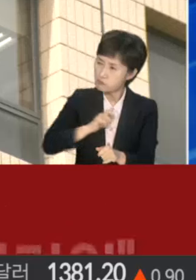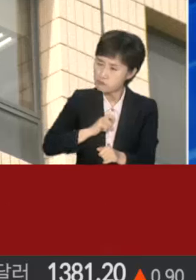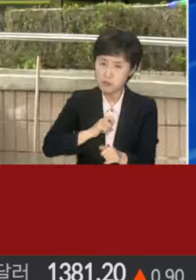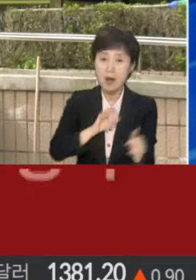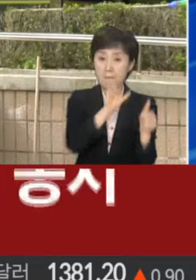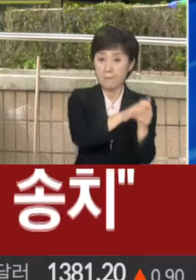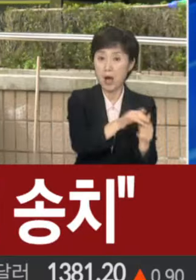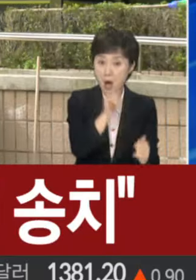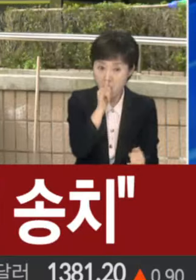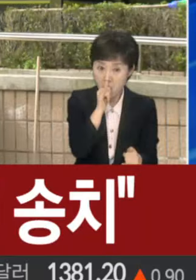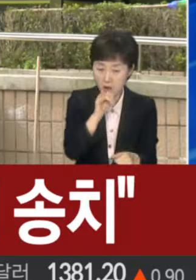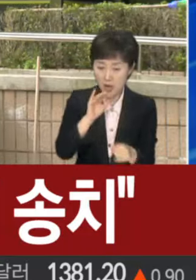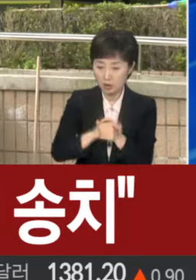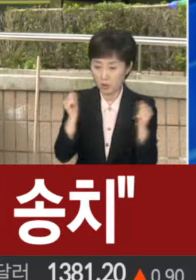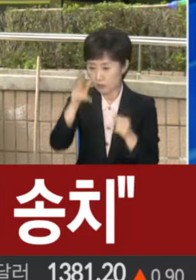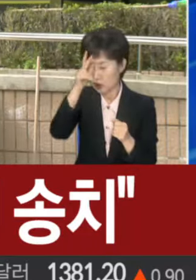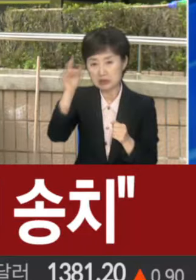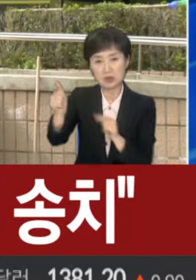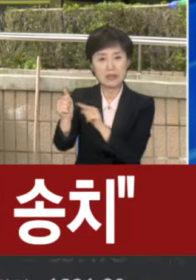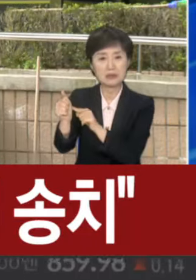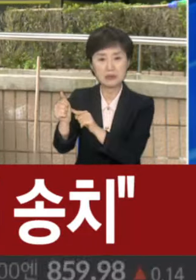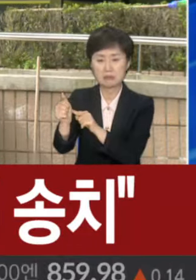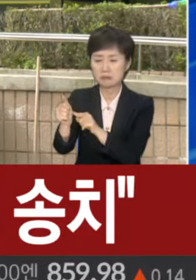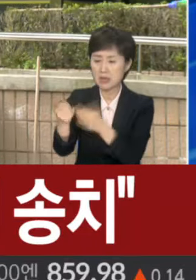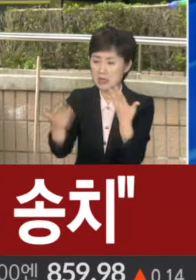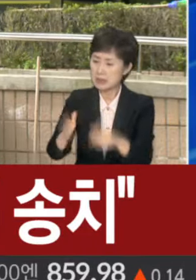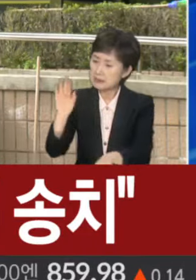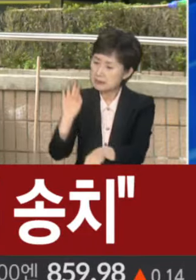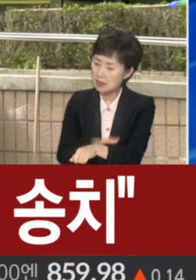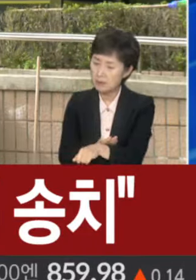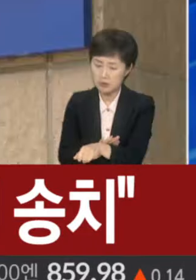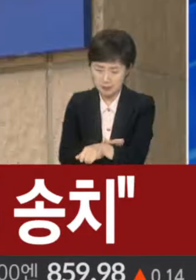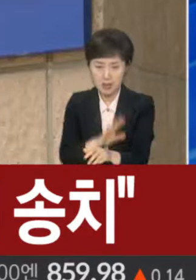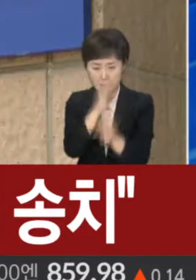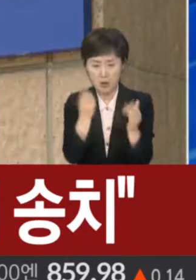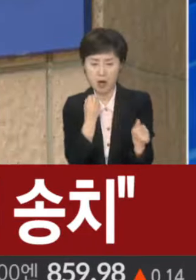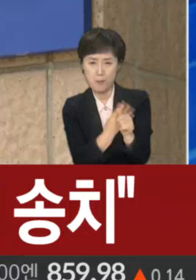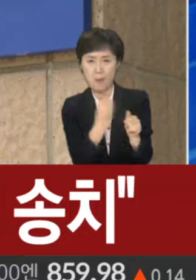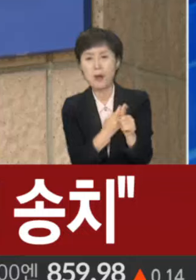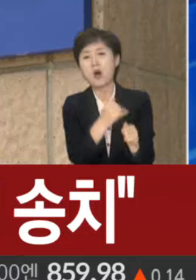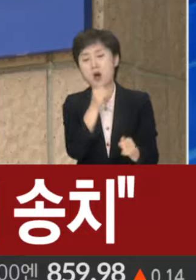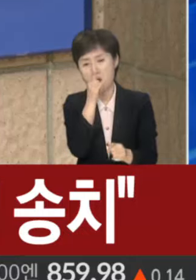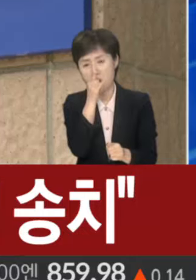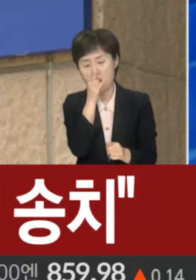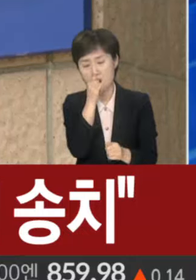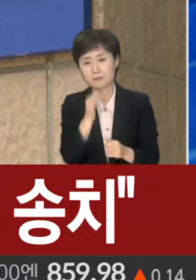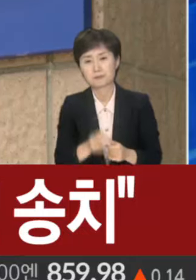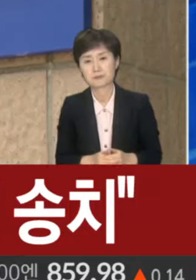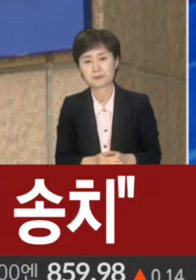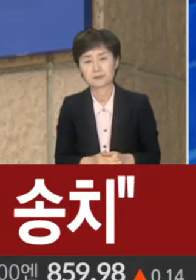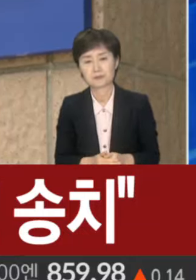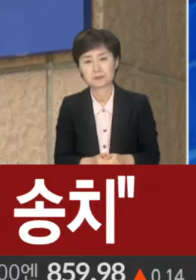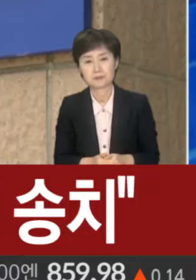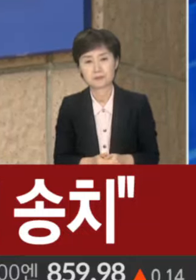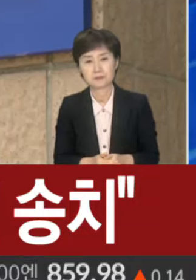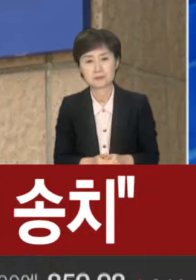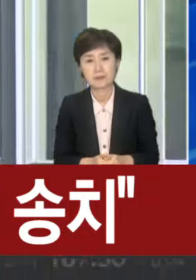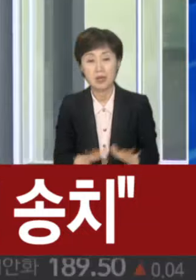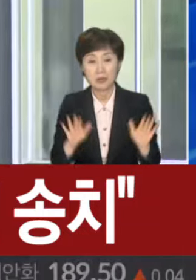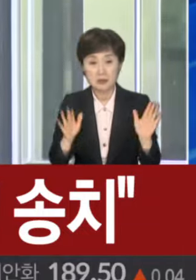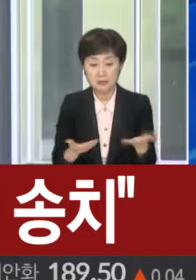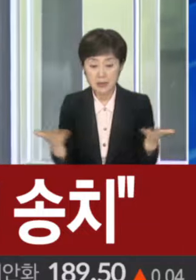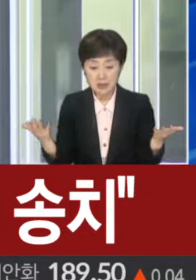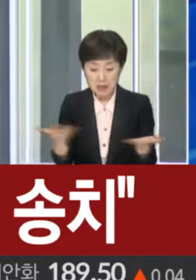있고 경북경찰청장에 대한 직권남용까지 계속해서 지금 여러 가지 상황들을 봐야 되는 상황입니다. 그런데 사실